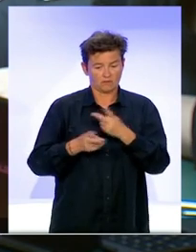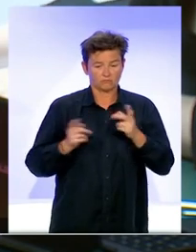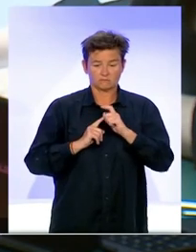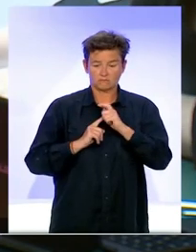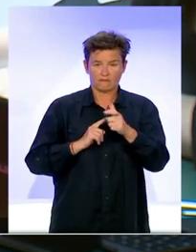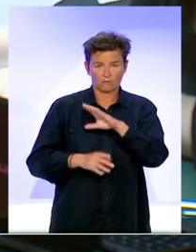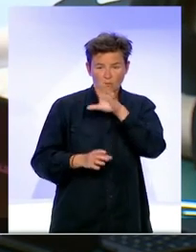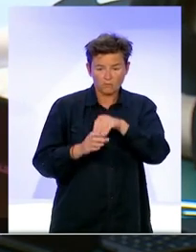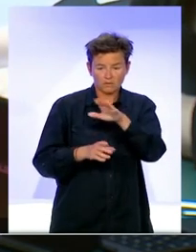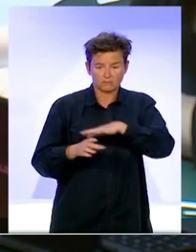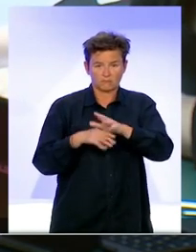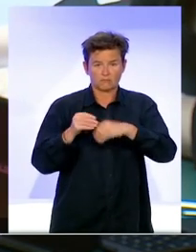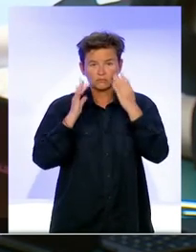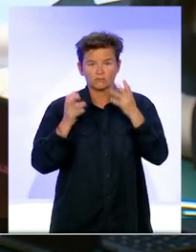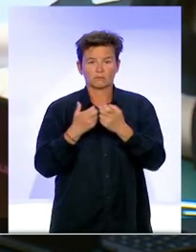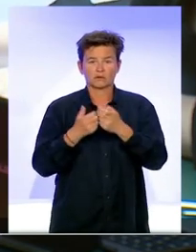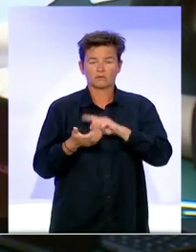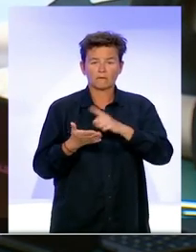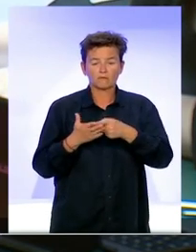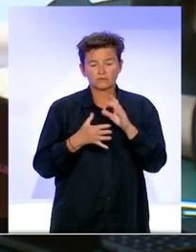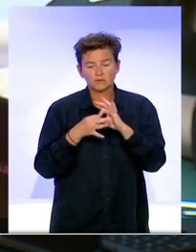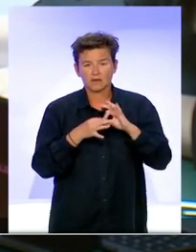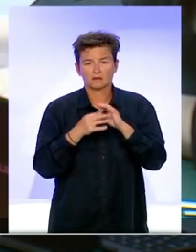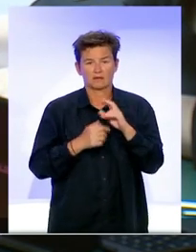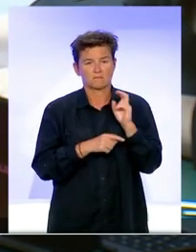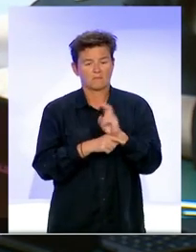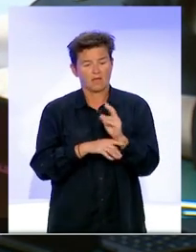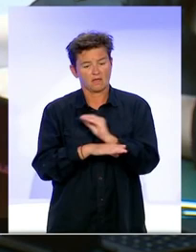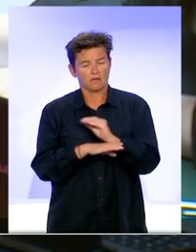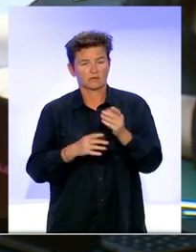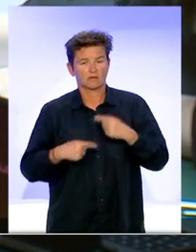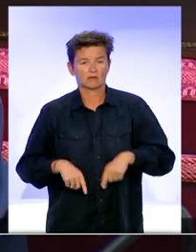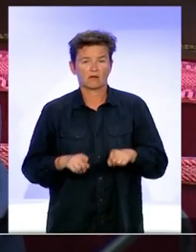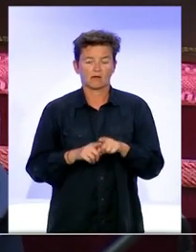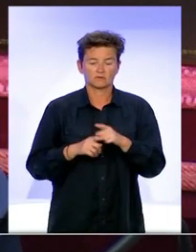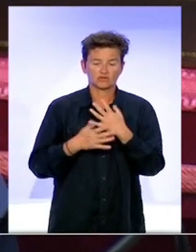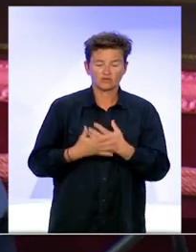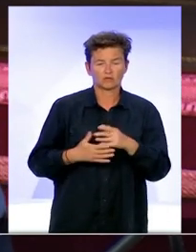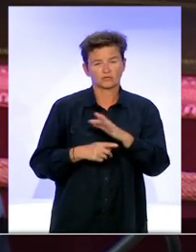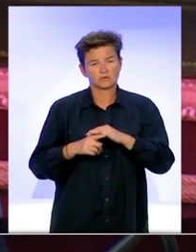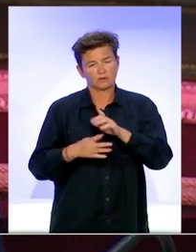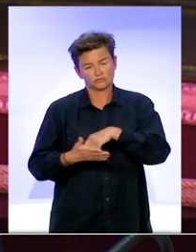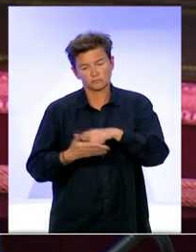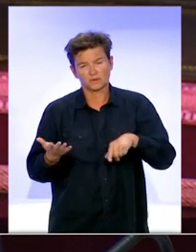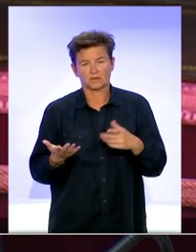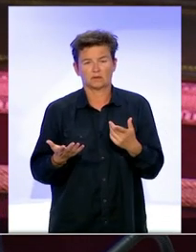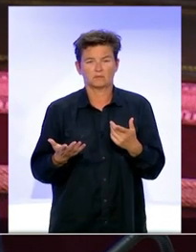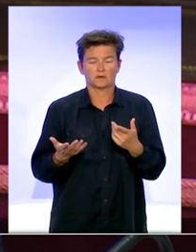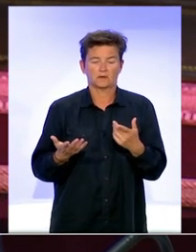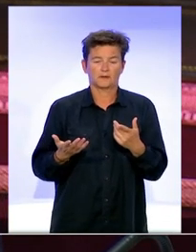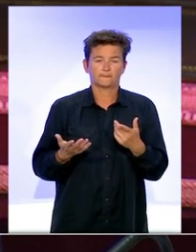fonds de solidarité, les prêts garantis par l'État, les exonérations de charges sociales,